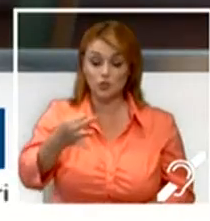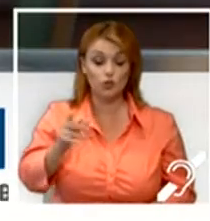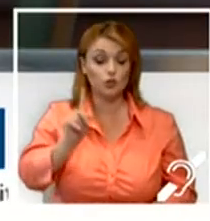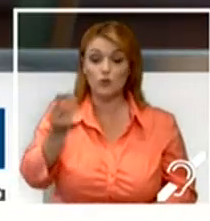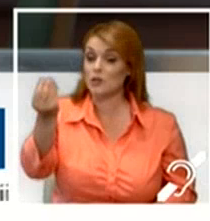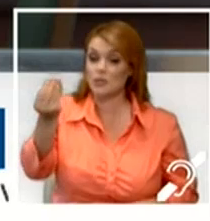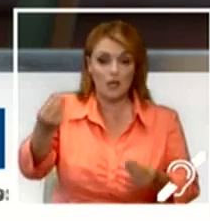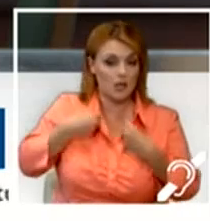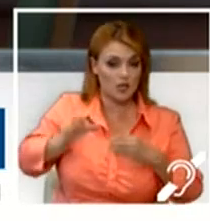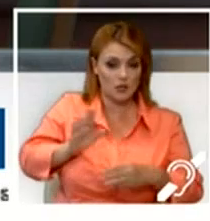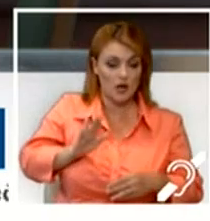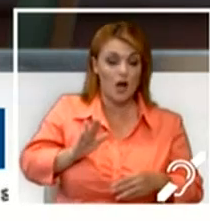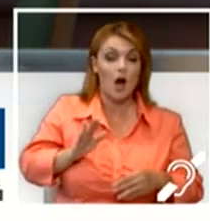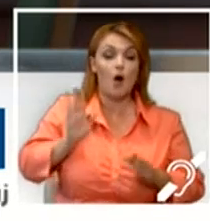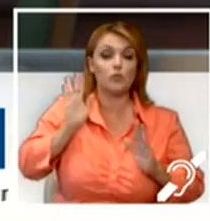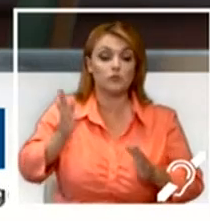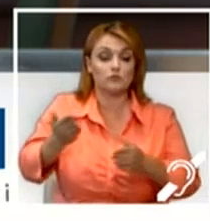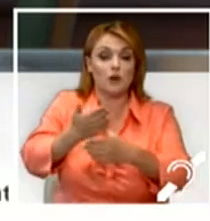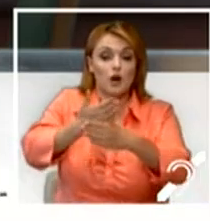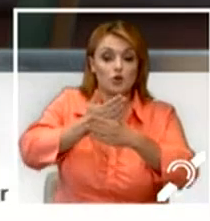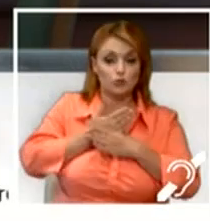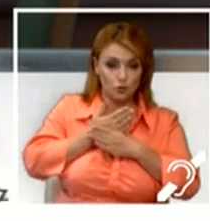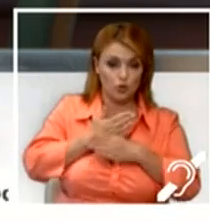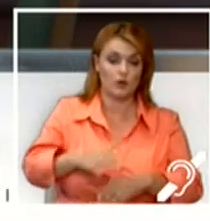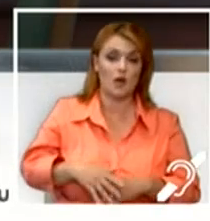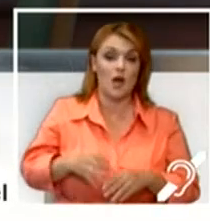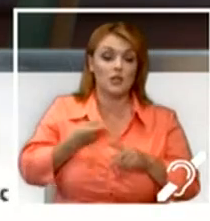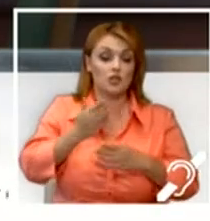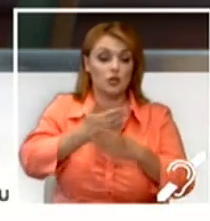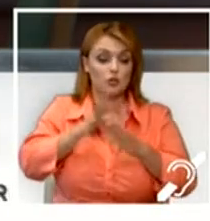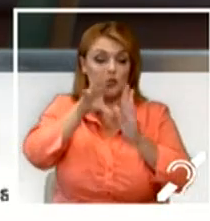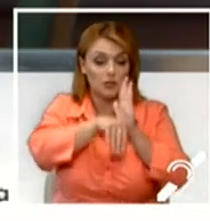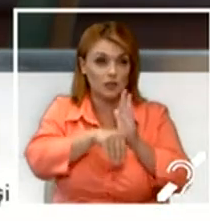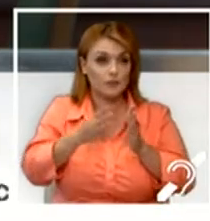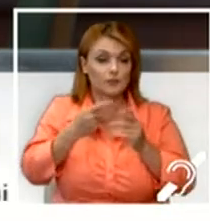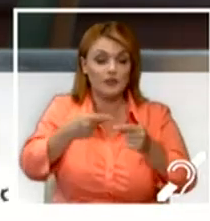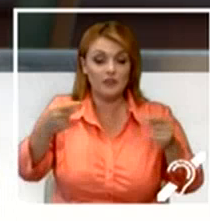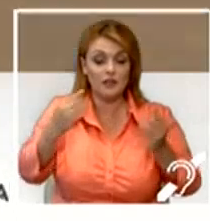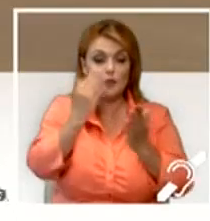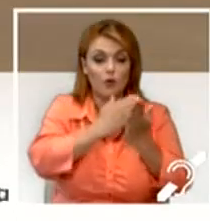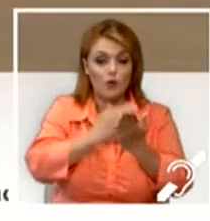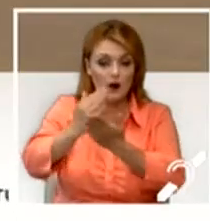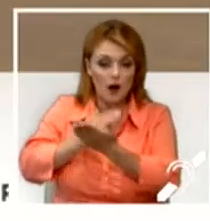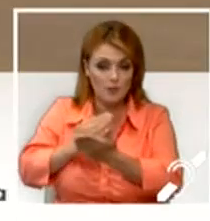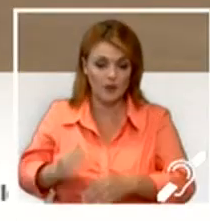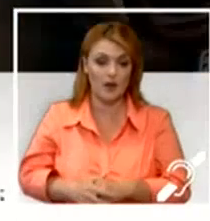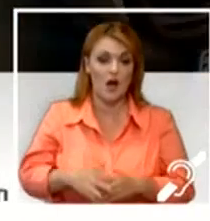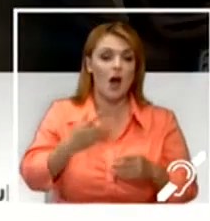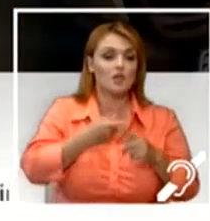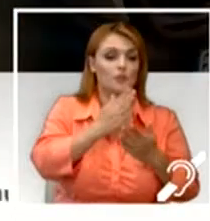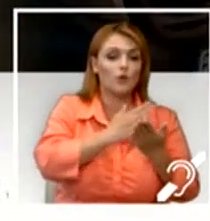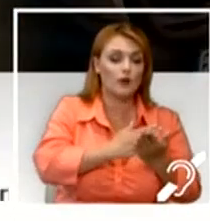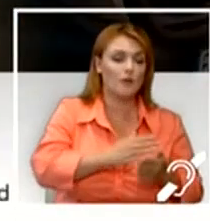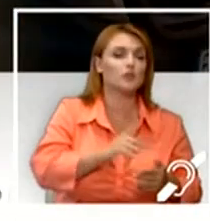o asistență care este divizată pe subprograme. Și aceste programe sunt îndreptate spre